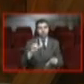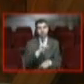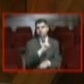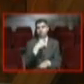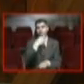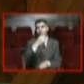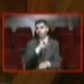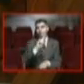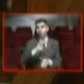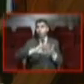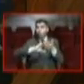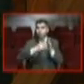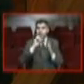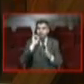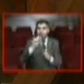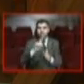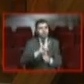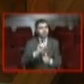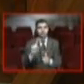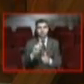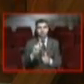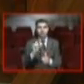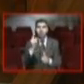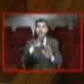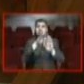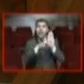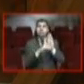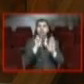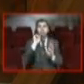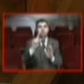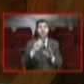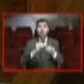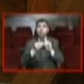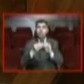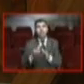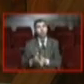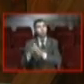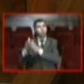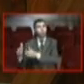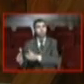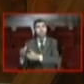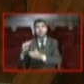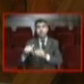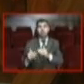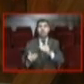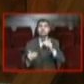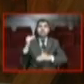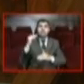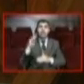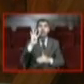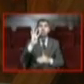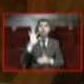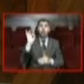كلها لا تنتقل مع البرنامج المشاكل ازداد عدد طلابة كان ربعة مئة وخمسين الف